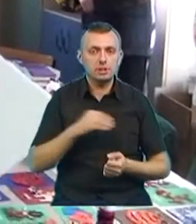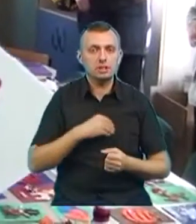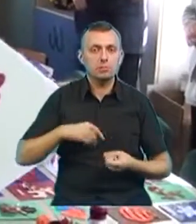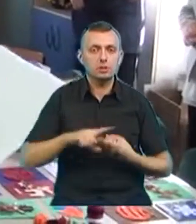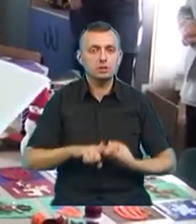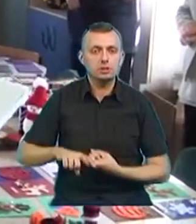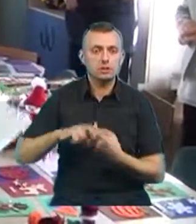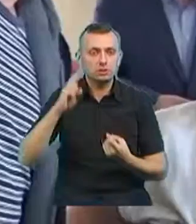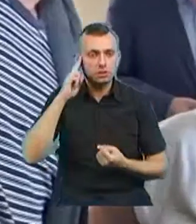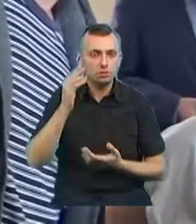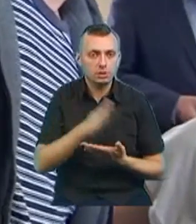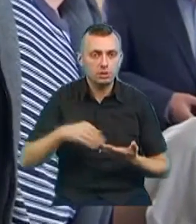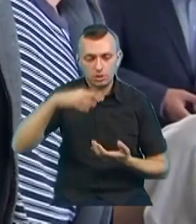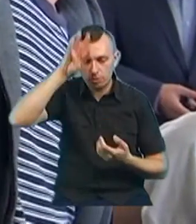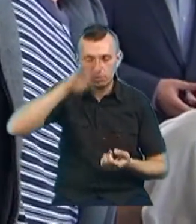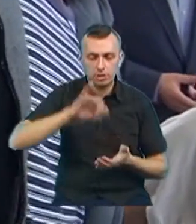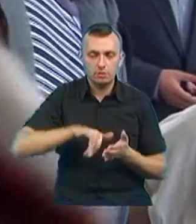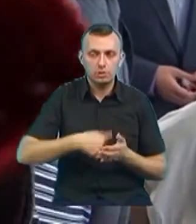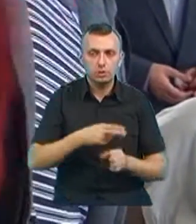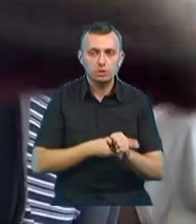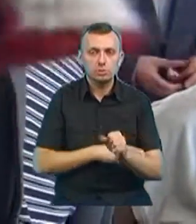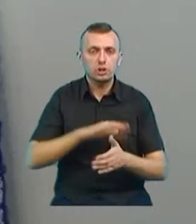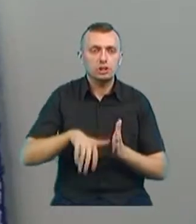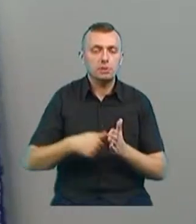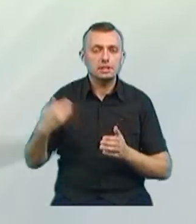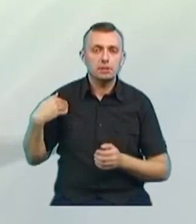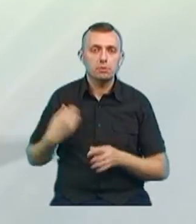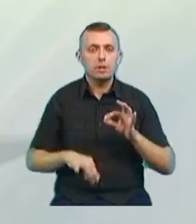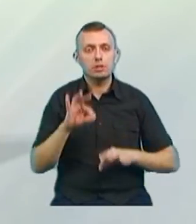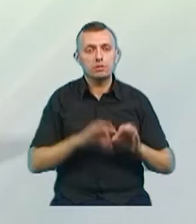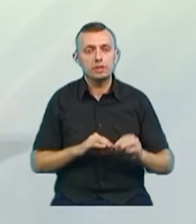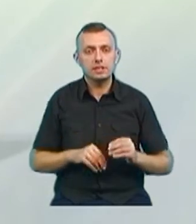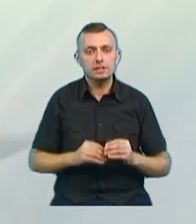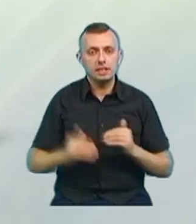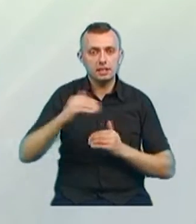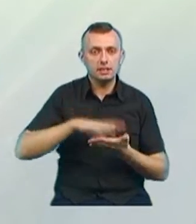Do odwiedzania dworku zaprasza Polski Związek Głuchych Oddział Łódzki.